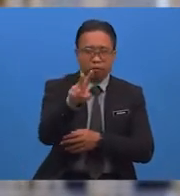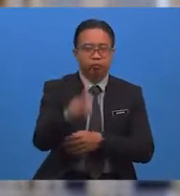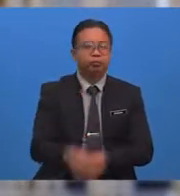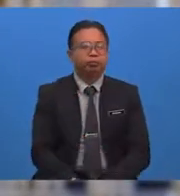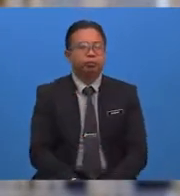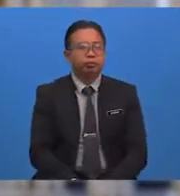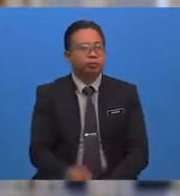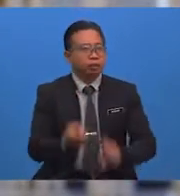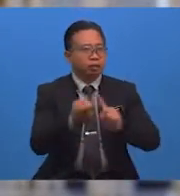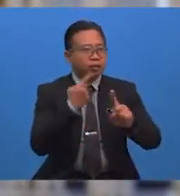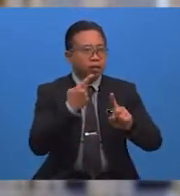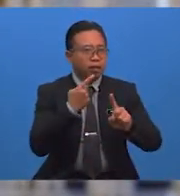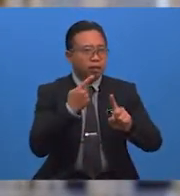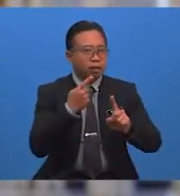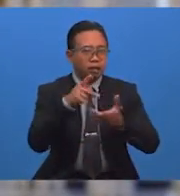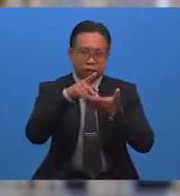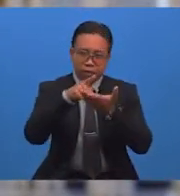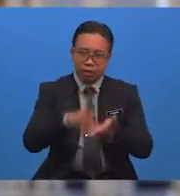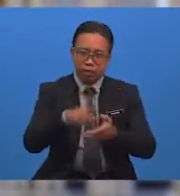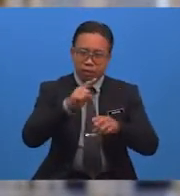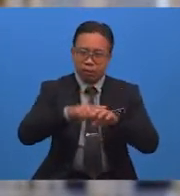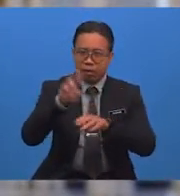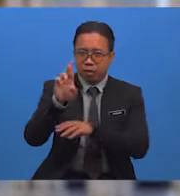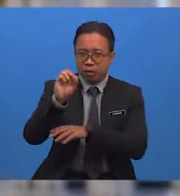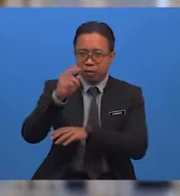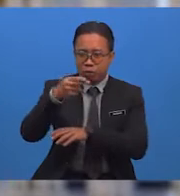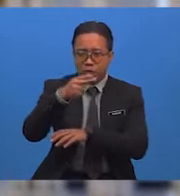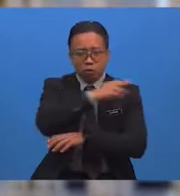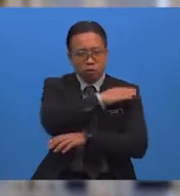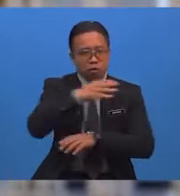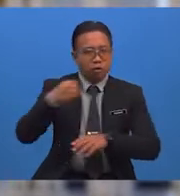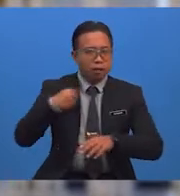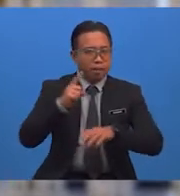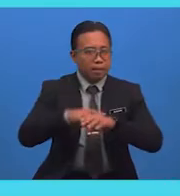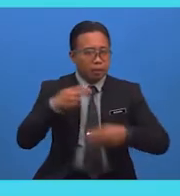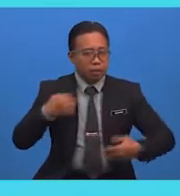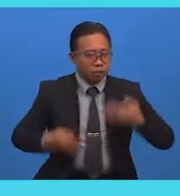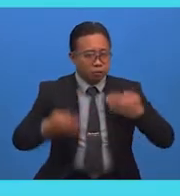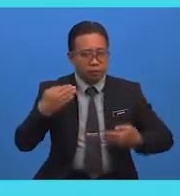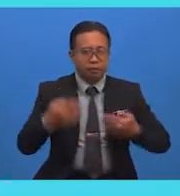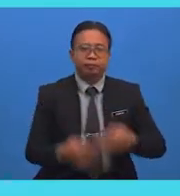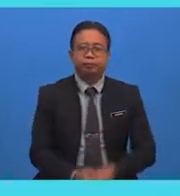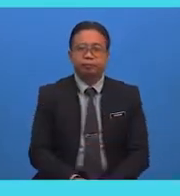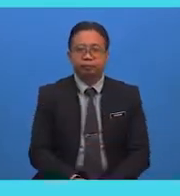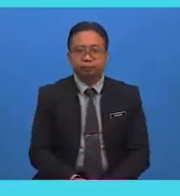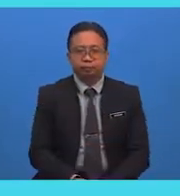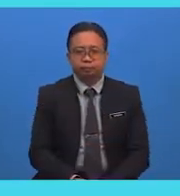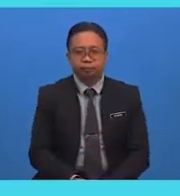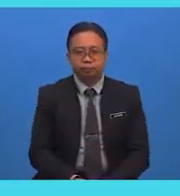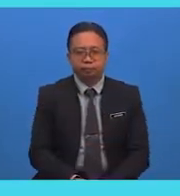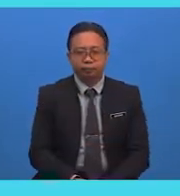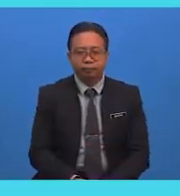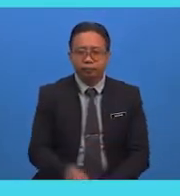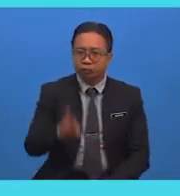haram dari segi kesan kepada rohani dan kesan kepada jasmani. Kesan kepada rohani